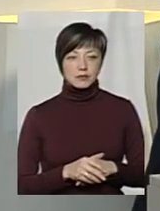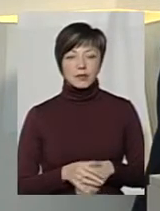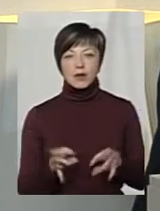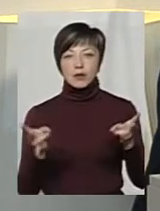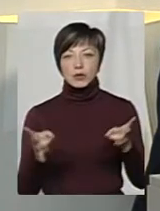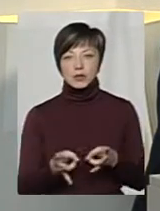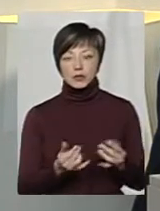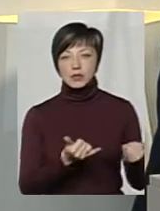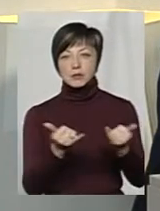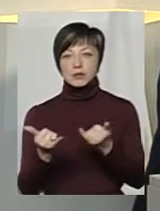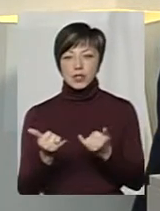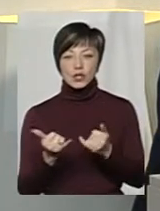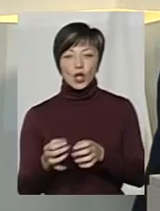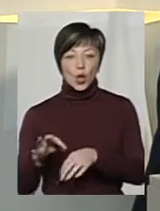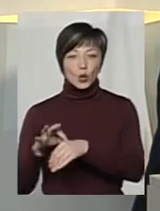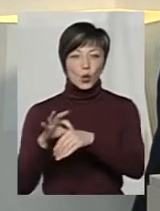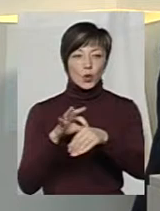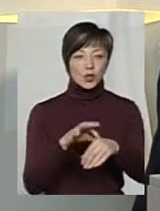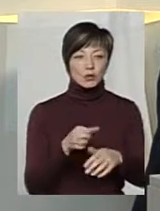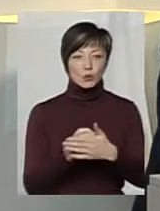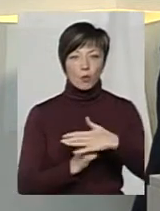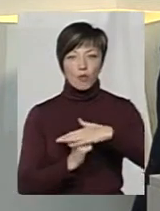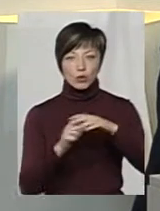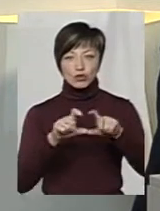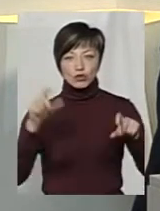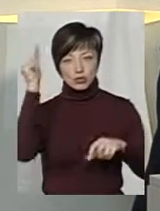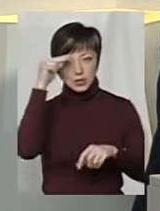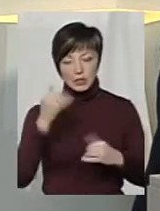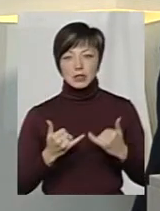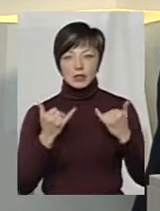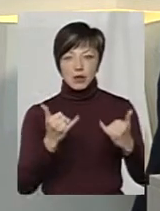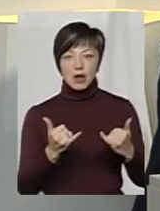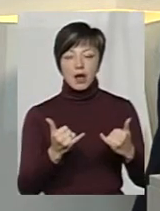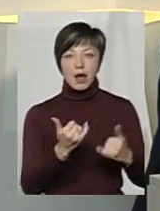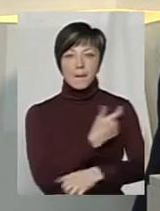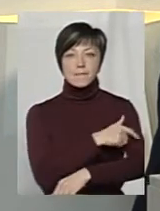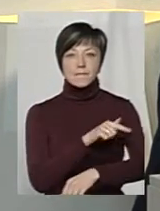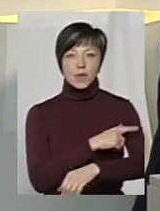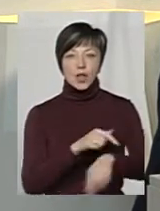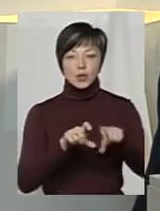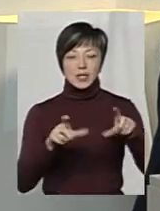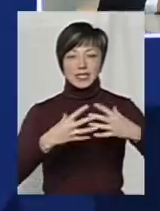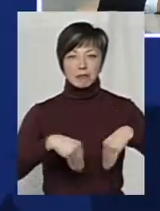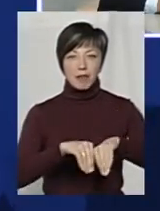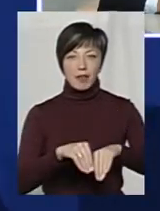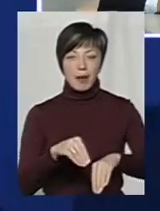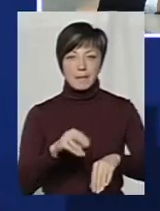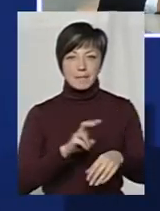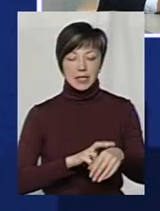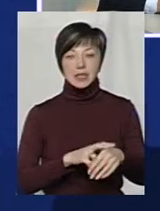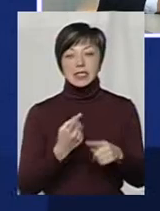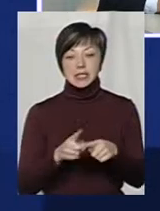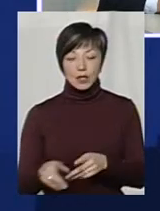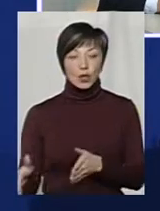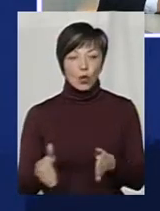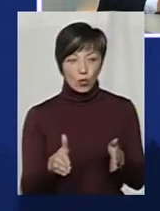Потрібно забезпечити доїзд як до цих опорних шкіл, так і для амбулаторій сімейної медицини. Ці